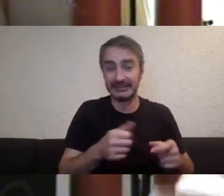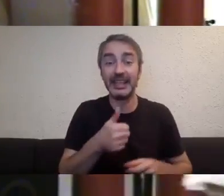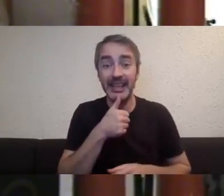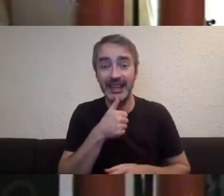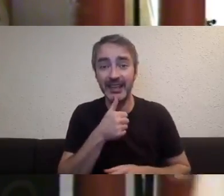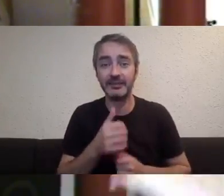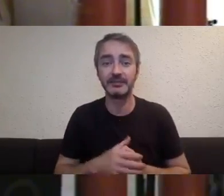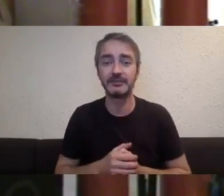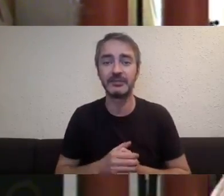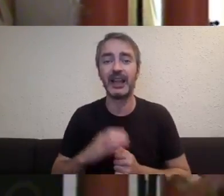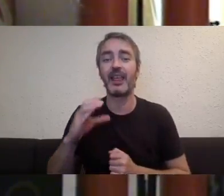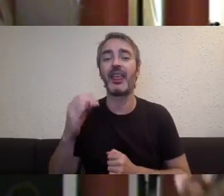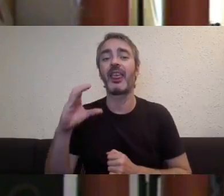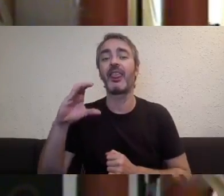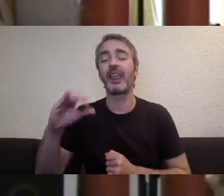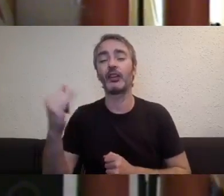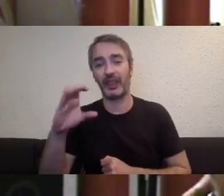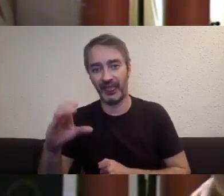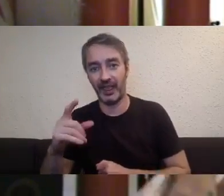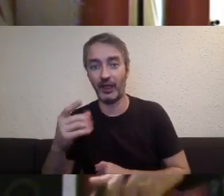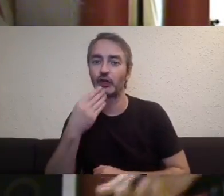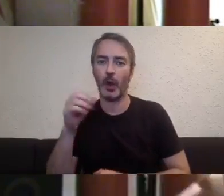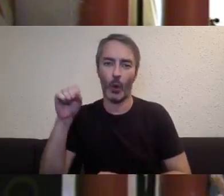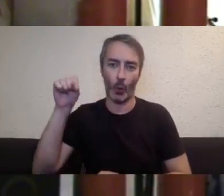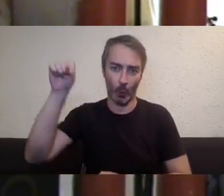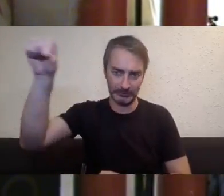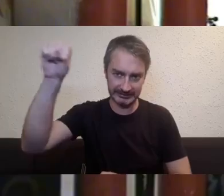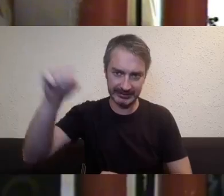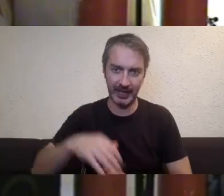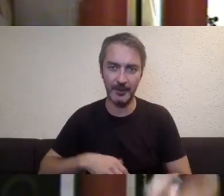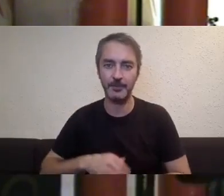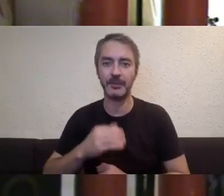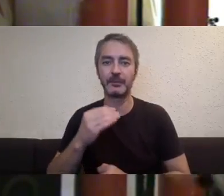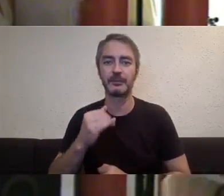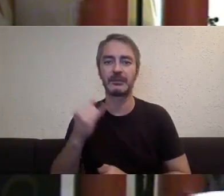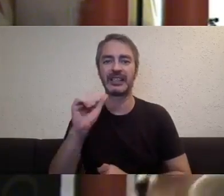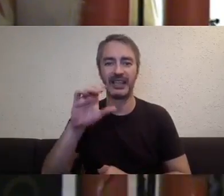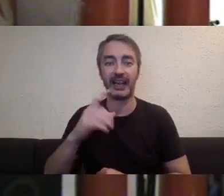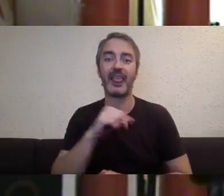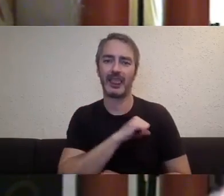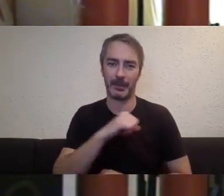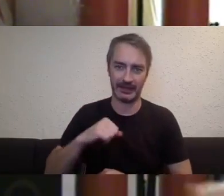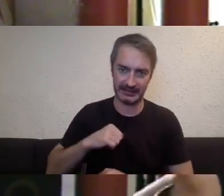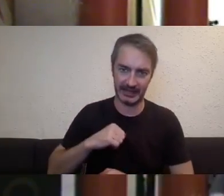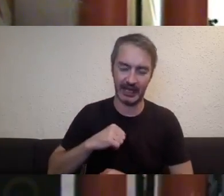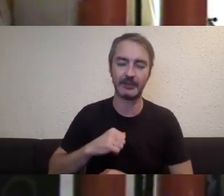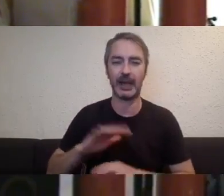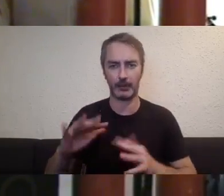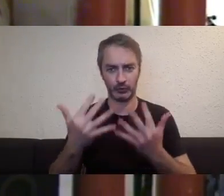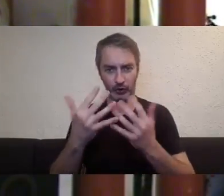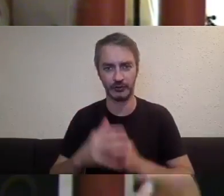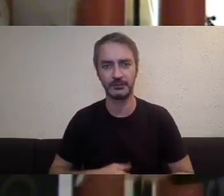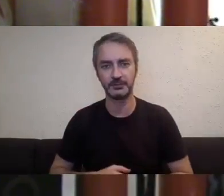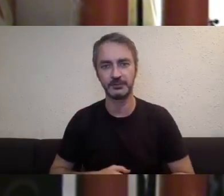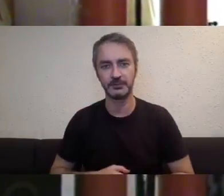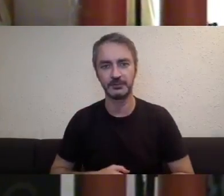Col·lectius tan dispars com la CJC, el col·lectiu de joves comunistes, la GIR, que és